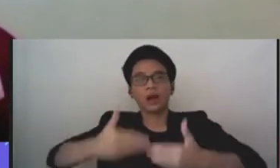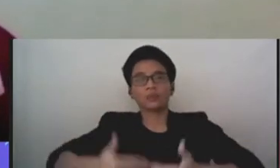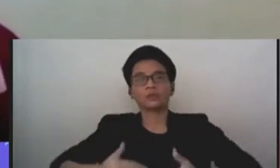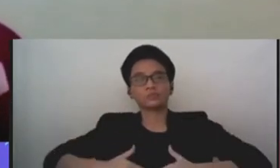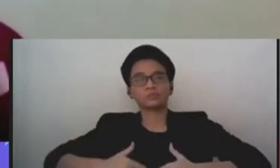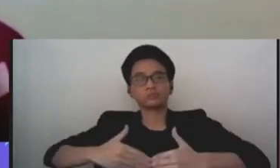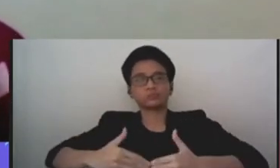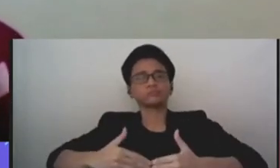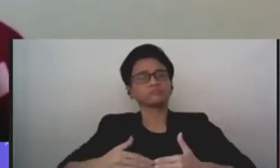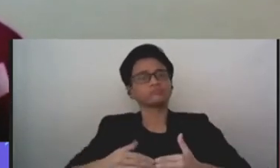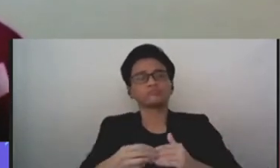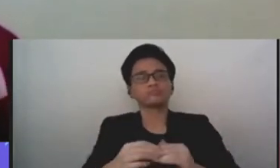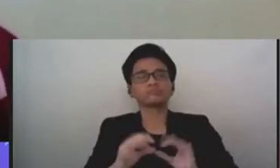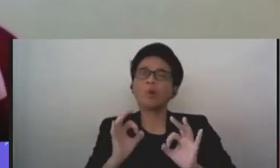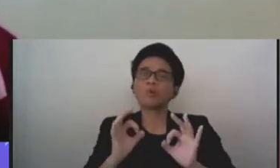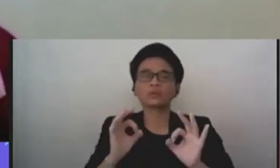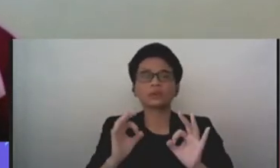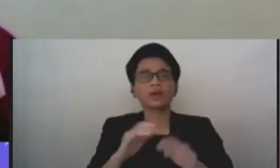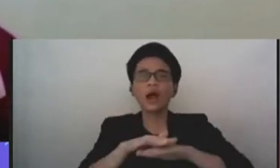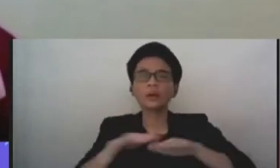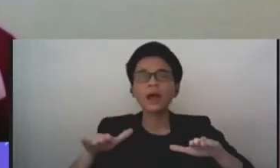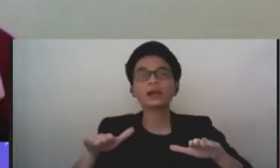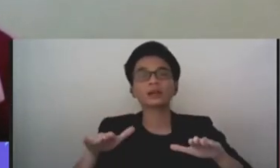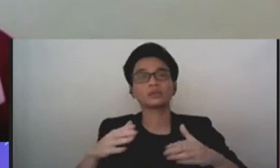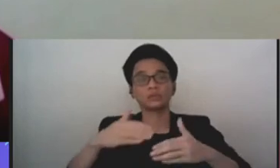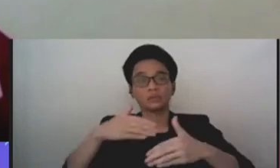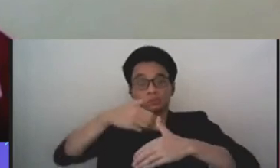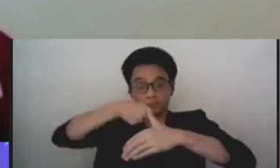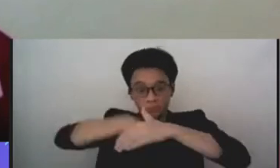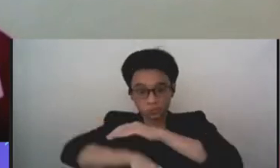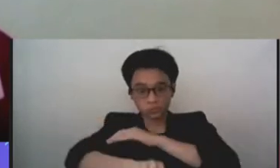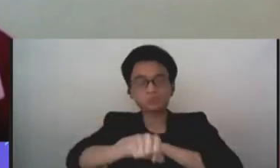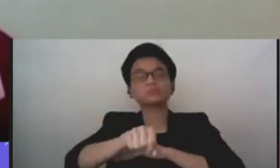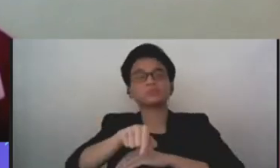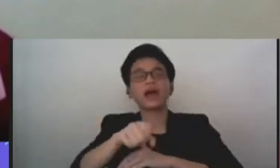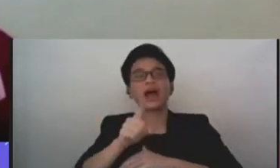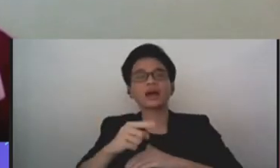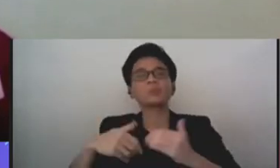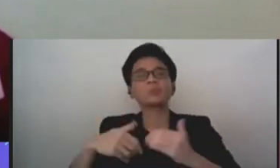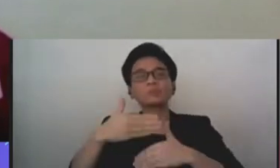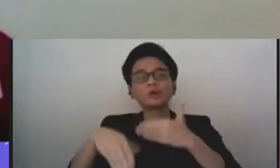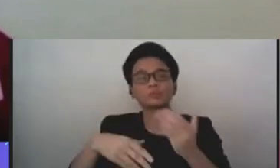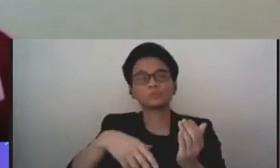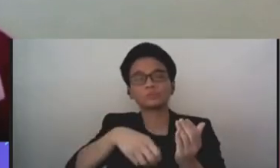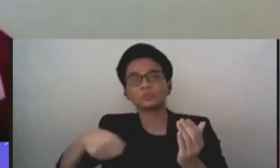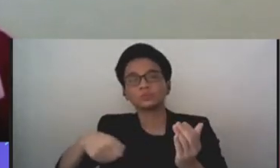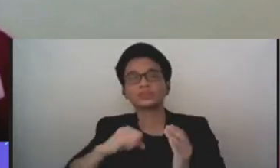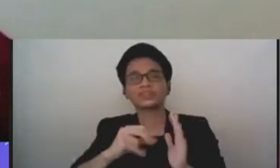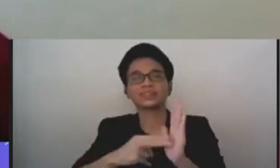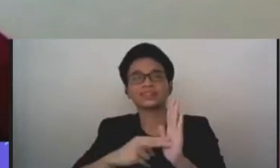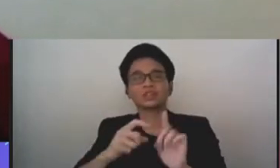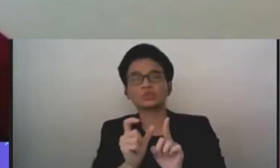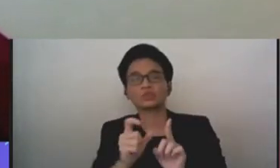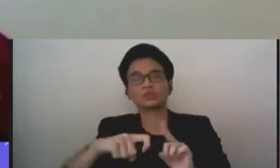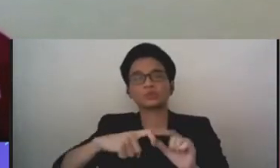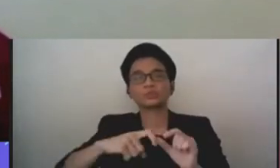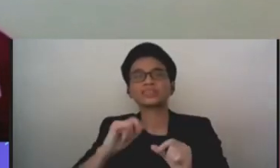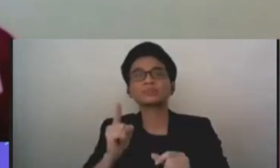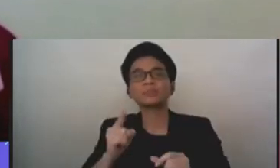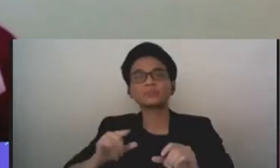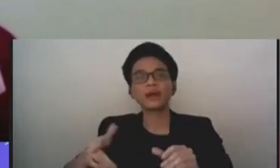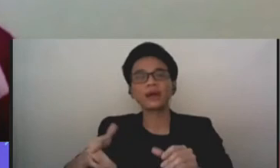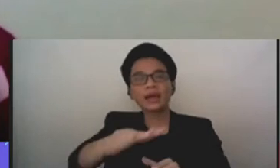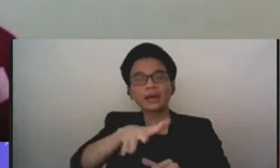masalah. Proses lahiran juga ya induksi lah, karena apa namanya rebesan ketuban, jadi terus diinduksi,